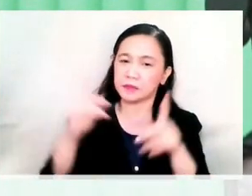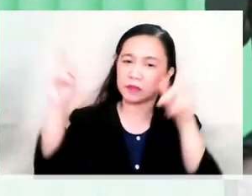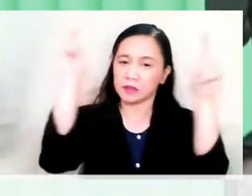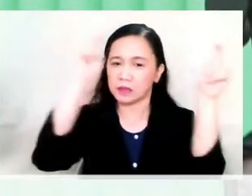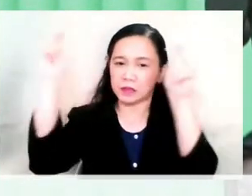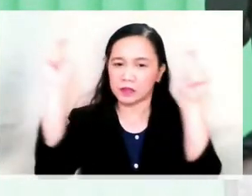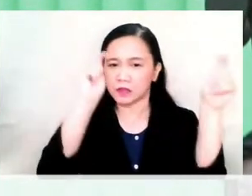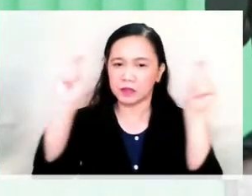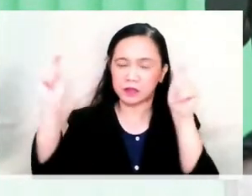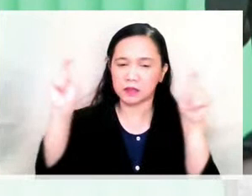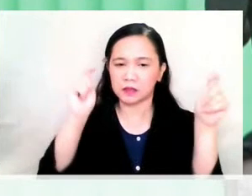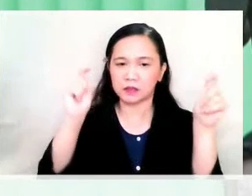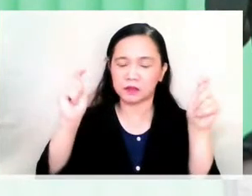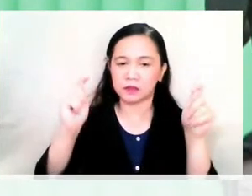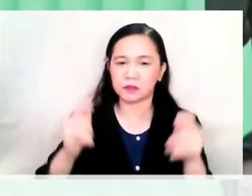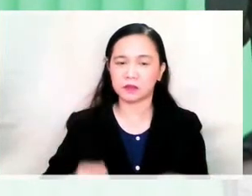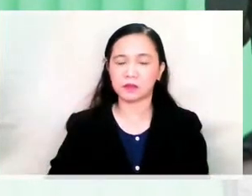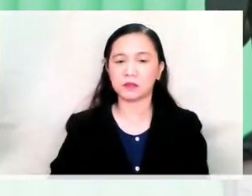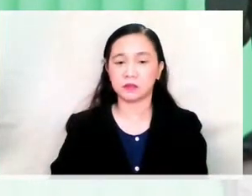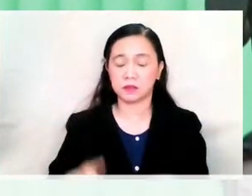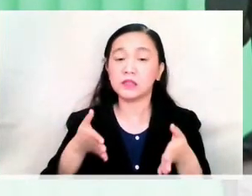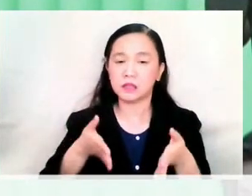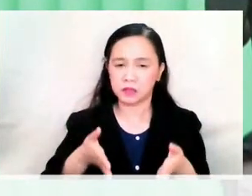Pinapalampas na lang natin ito.